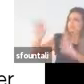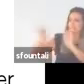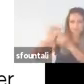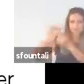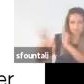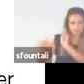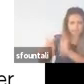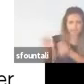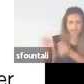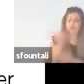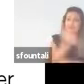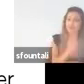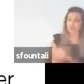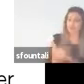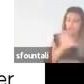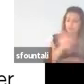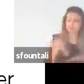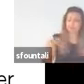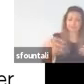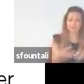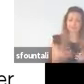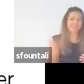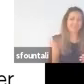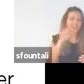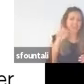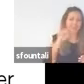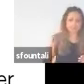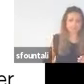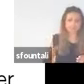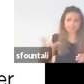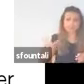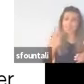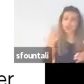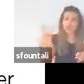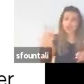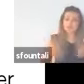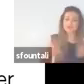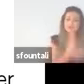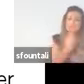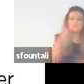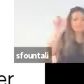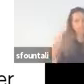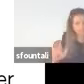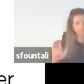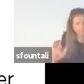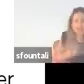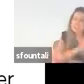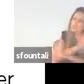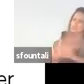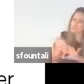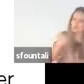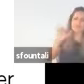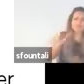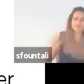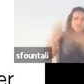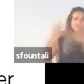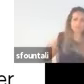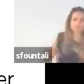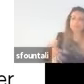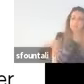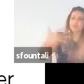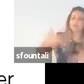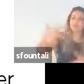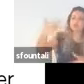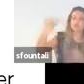στην Ευρώπη, μία στις 20 γυναίκες στην Ευρωπαϊκή Ένωση έχει βιαστεί σε ηλικία άνω των 15